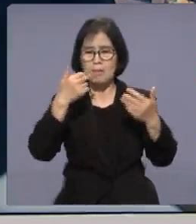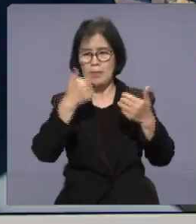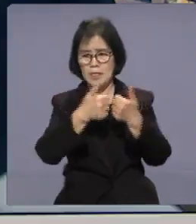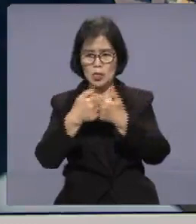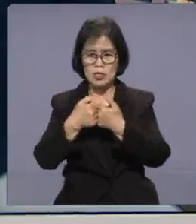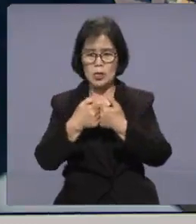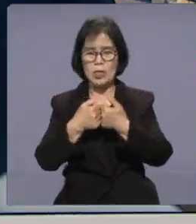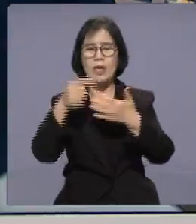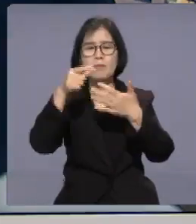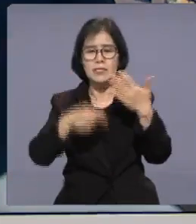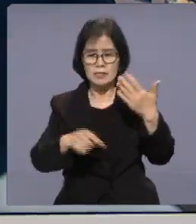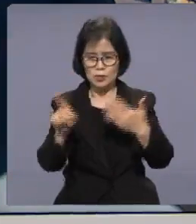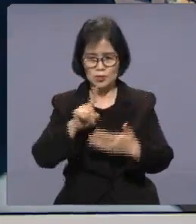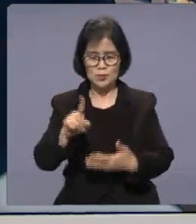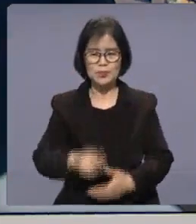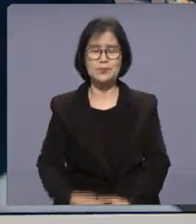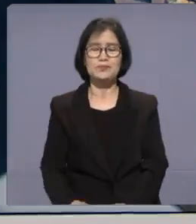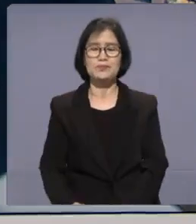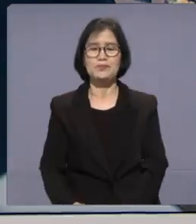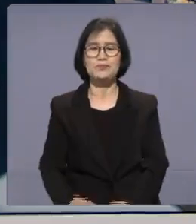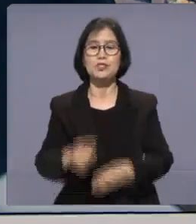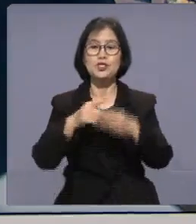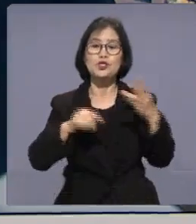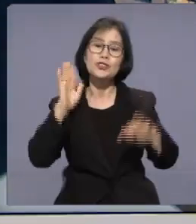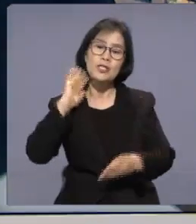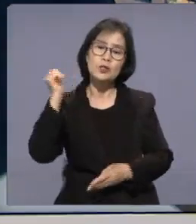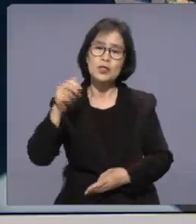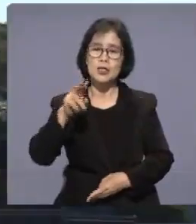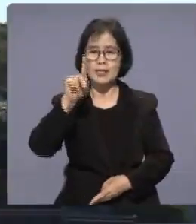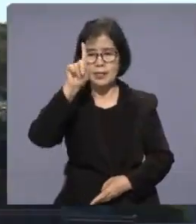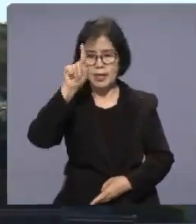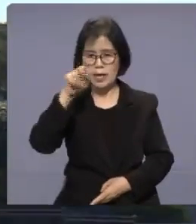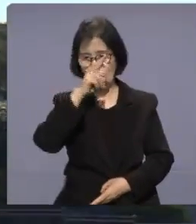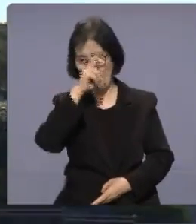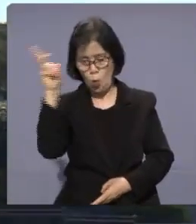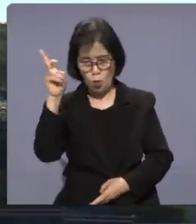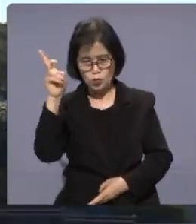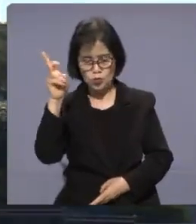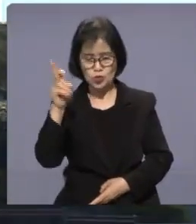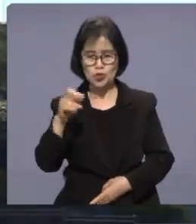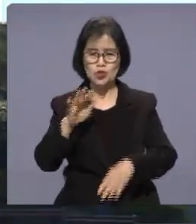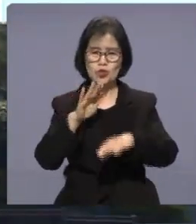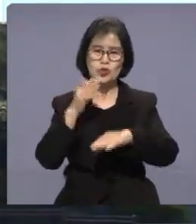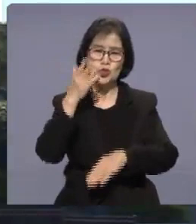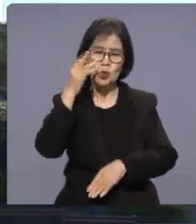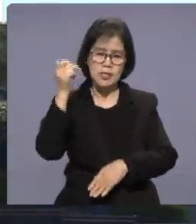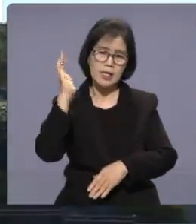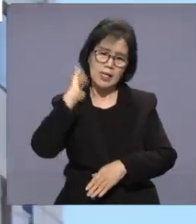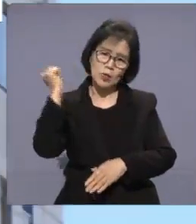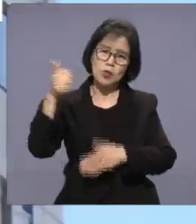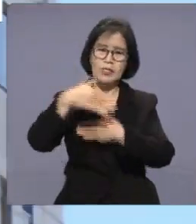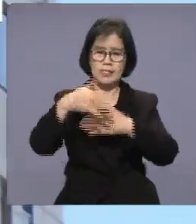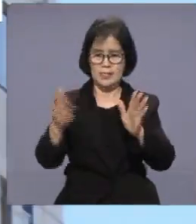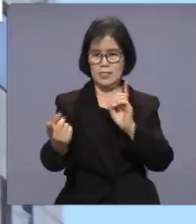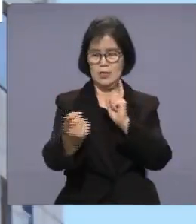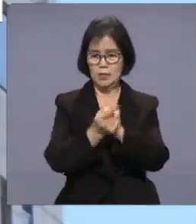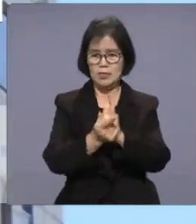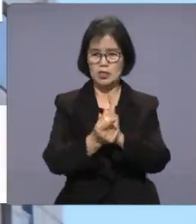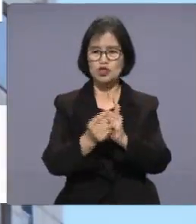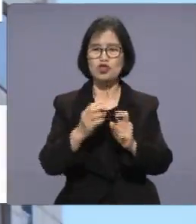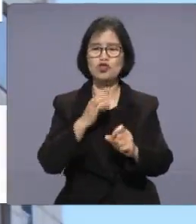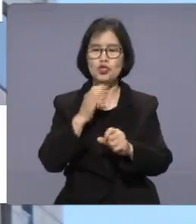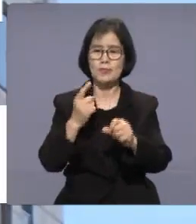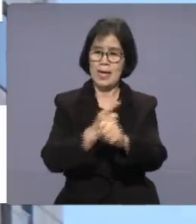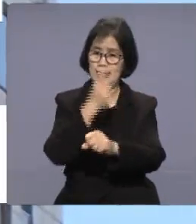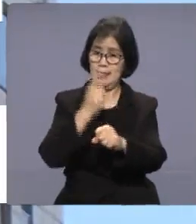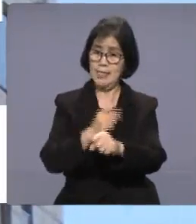정리해 주시죠. 네, 윤 대통령은 내일 오후 바이든 대통령을 용산 대통령실에서 맞이합니다. 90분이라는